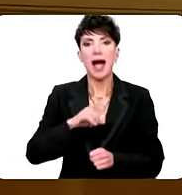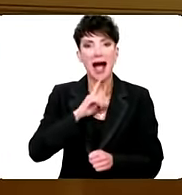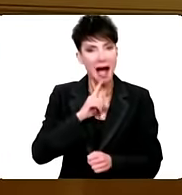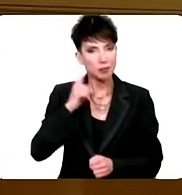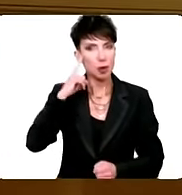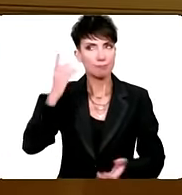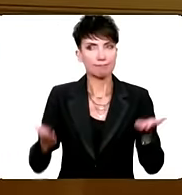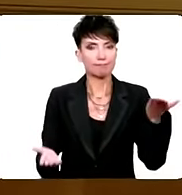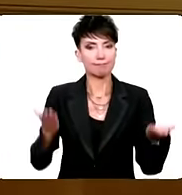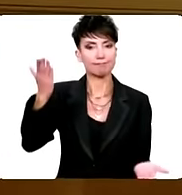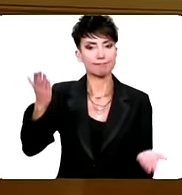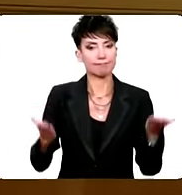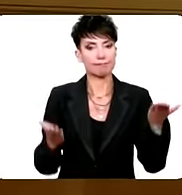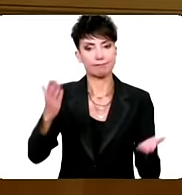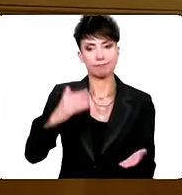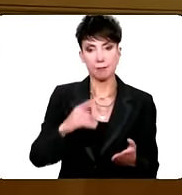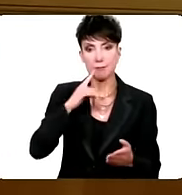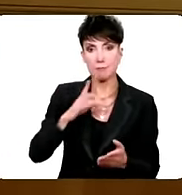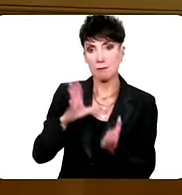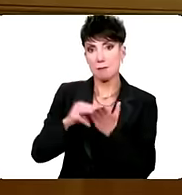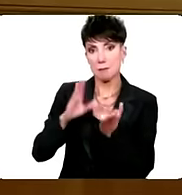Mm-hmm. Αν είναι απαραίτητη μια αλλαγή προσώπου,